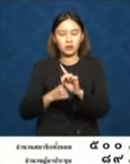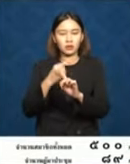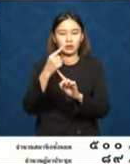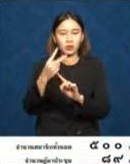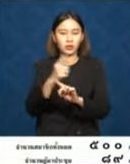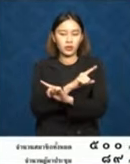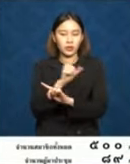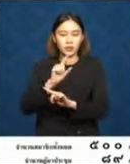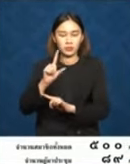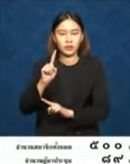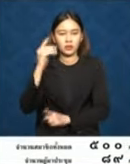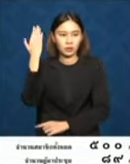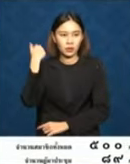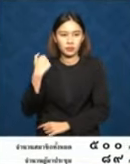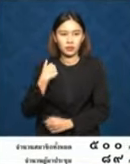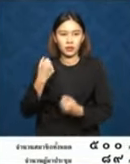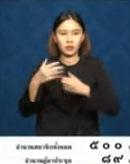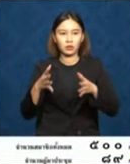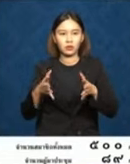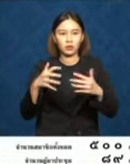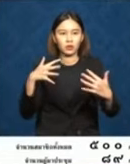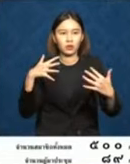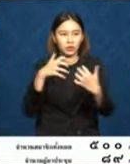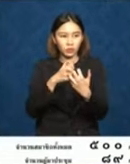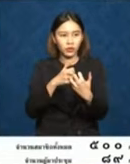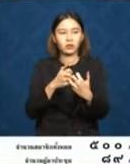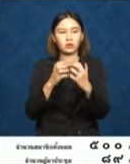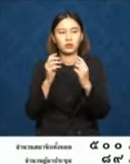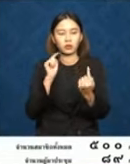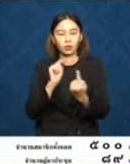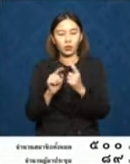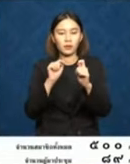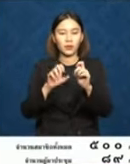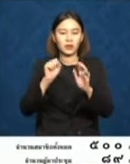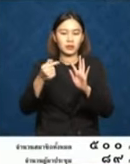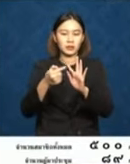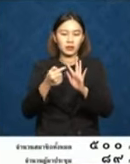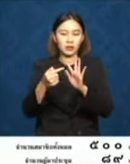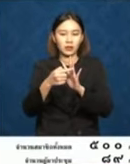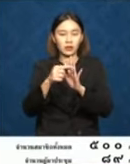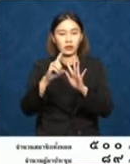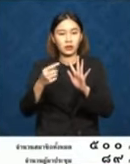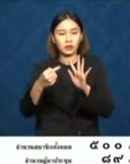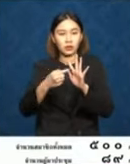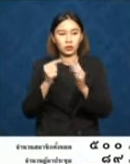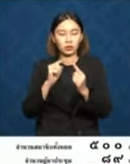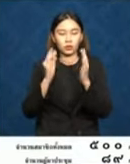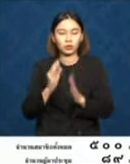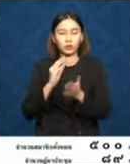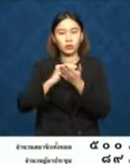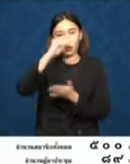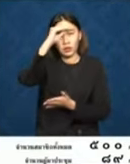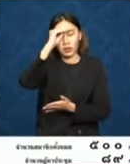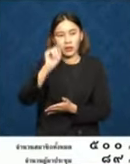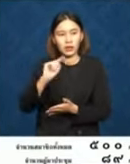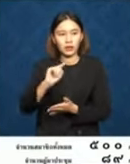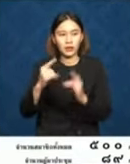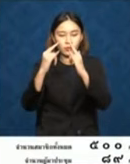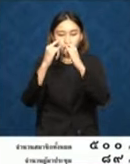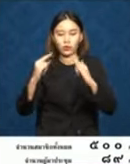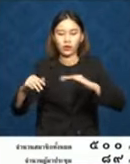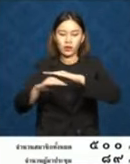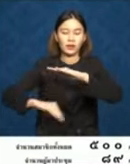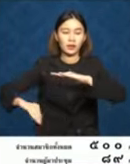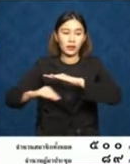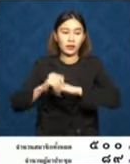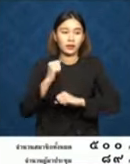าเกิดอุบัติเหตุรถกระบะพุ่งชนนักเรียนประถมศึกษาที่อำเภอสะเดาจังหวัดสงขลาขณะที่นักเรียนกำลังเข้าค่ายฐานปฏิบัติ